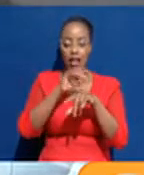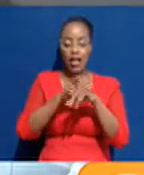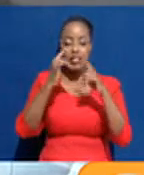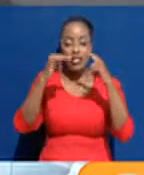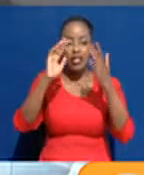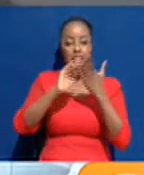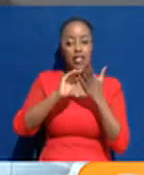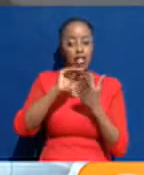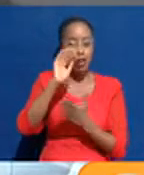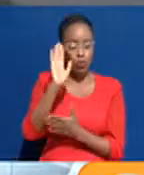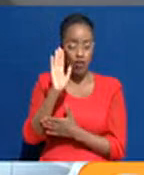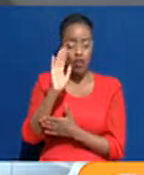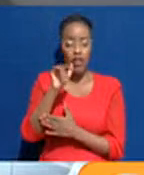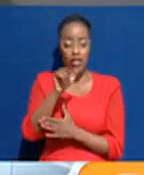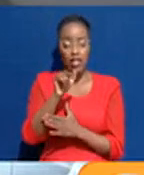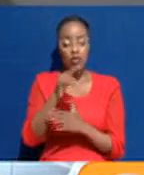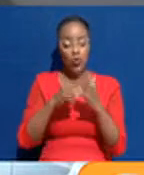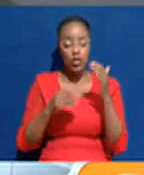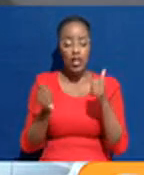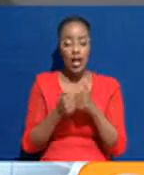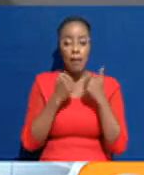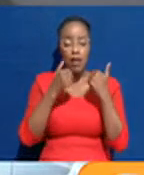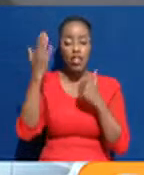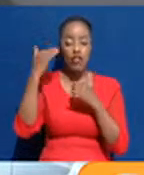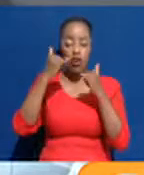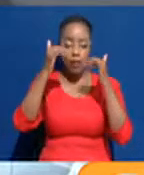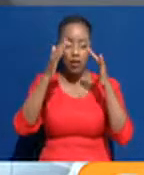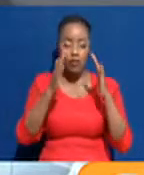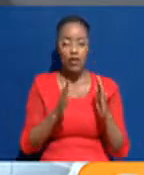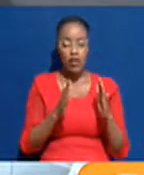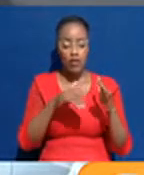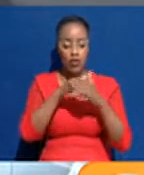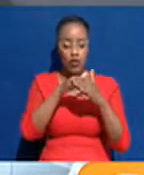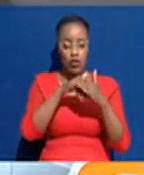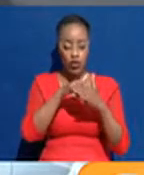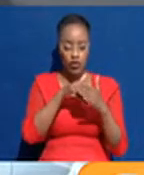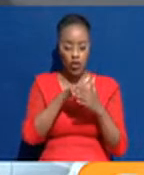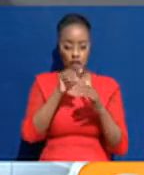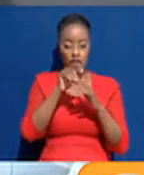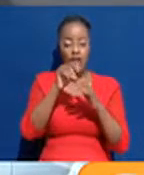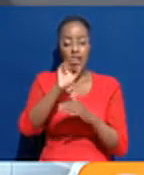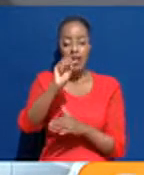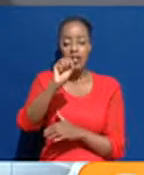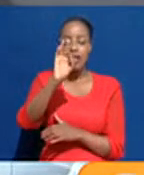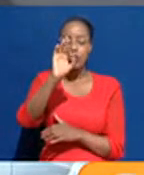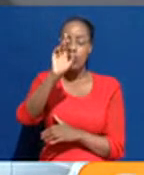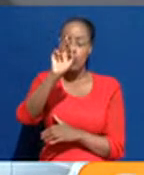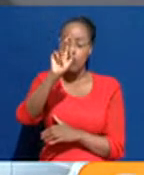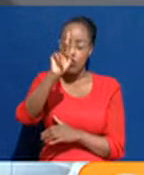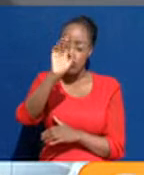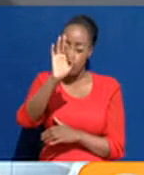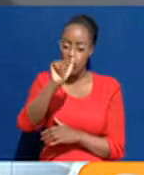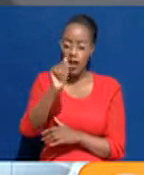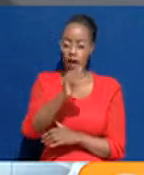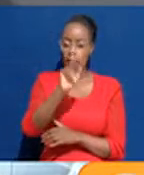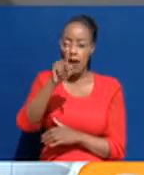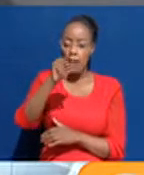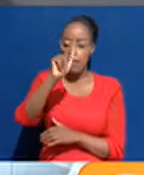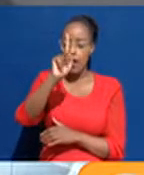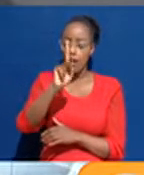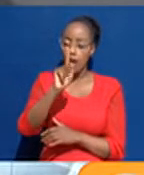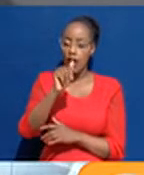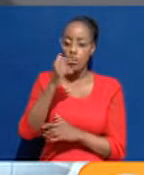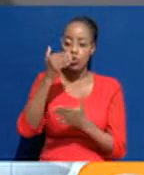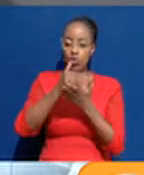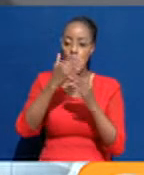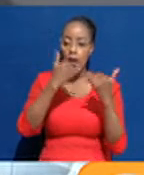mafanikio zaidi. Ndio yaliyojiri kwa mchezaji wa zamani wa soka ya timu ya Sofapaka, John Owalla, ambaye aliacha